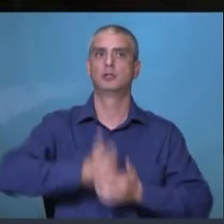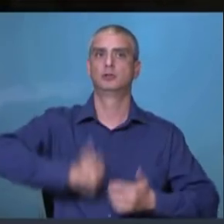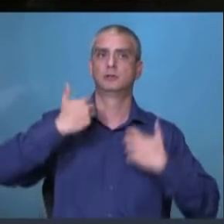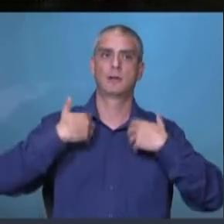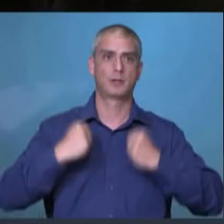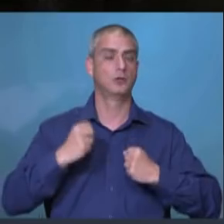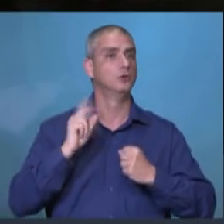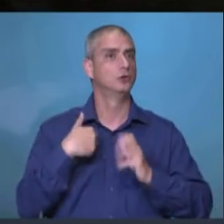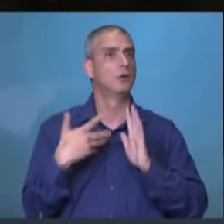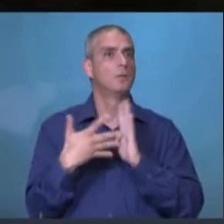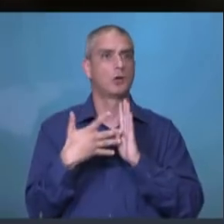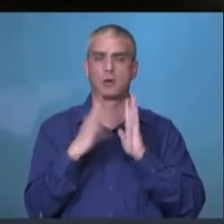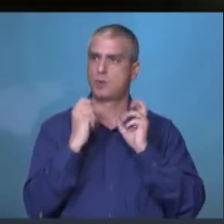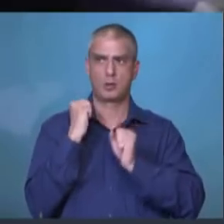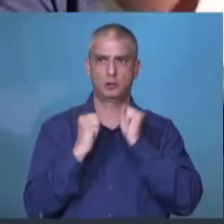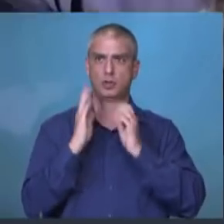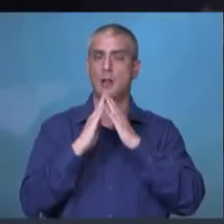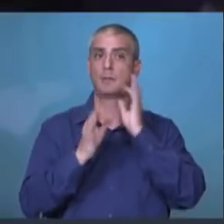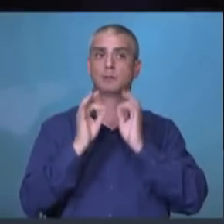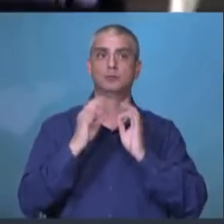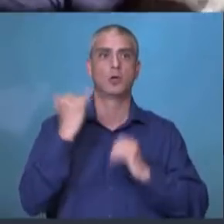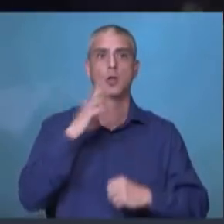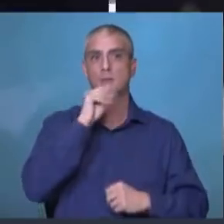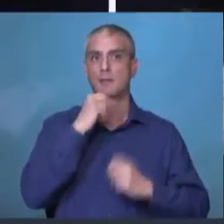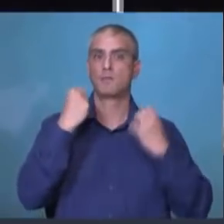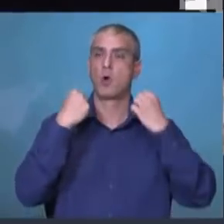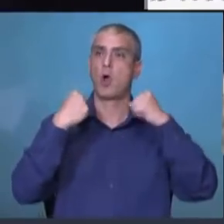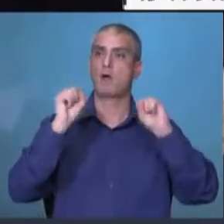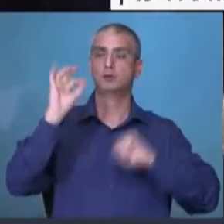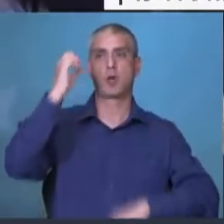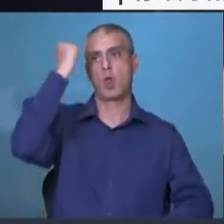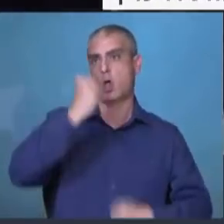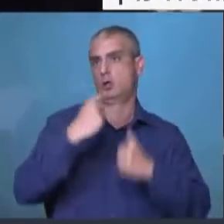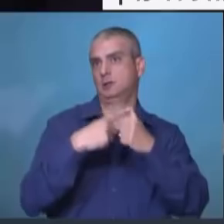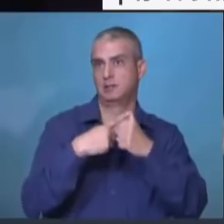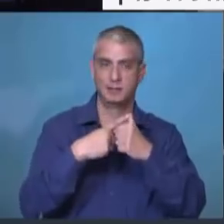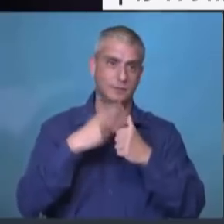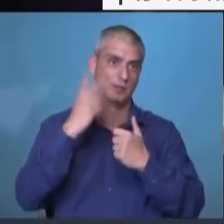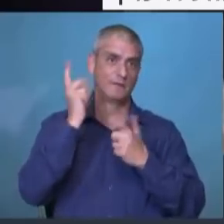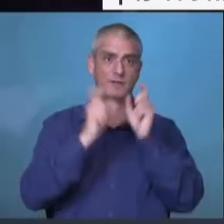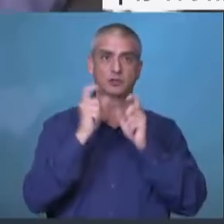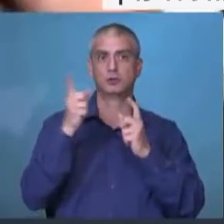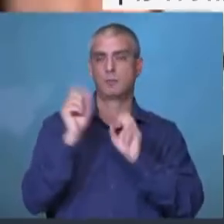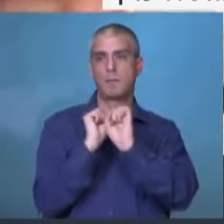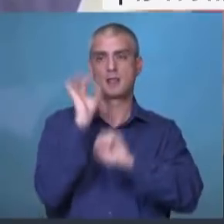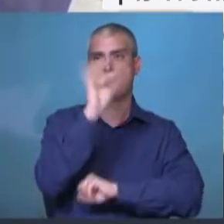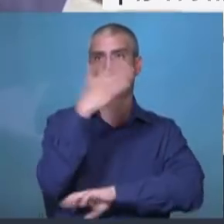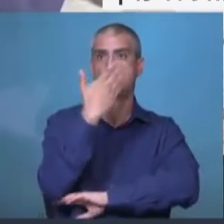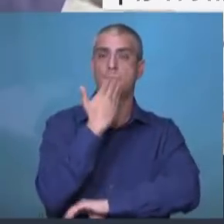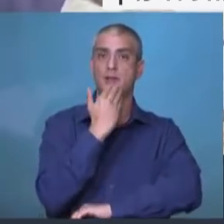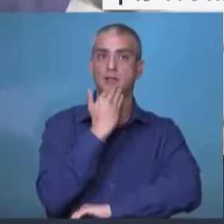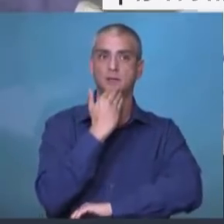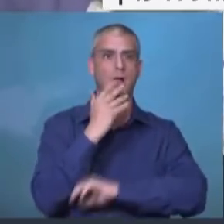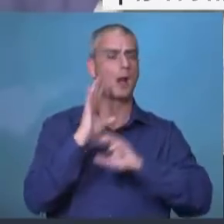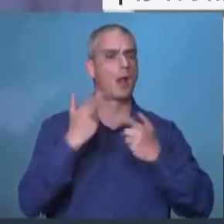יש לנו ביקורת מאוד מאוד קשה על בית משפט. מדברים כל הזמן בעד חופש ביטוי של הרוצחים, ושל כאלה שהם בעד לפגוע במדינת ישראל.